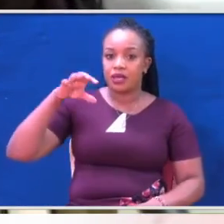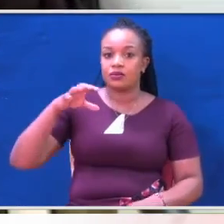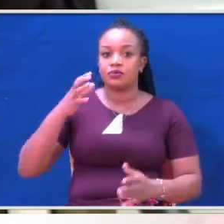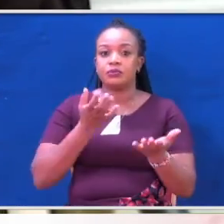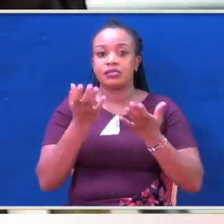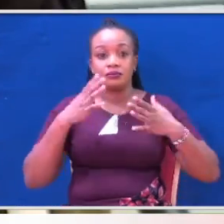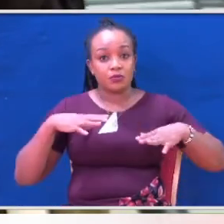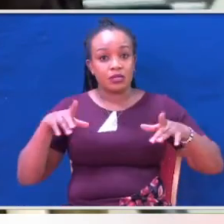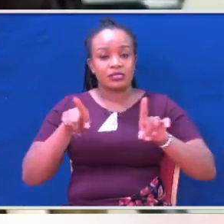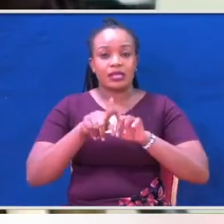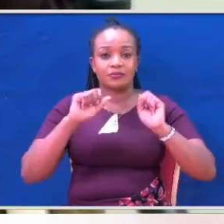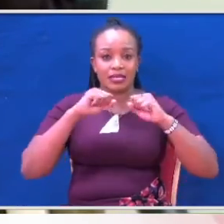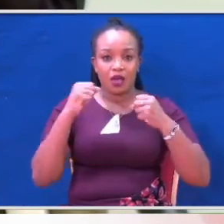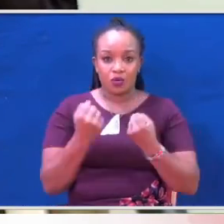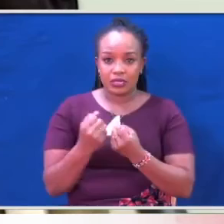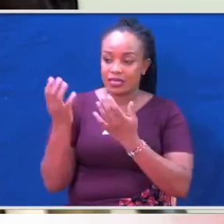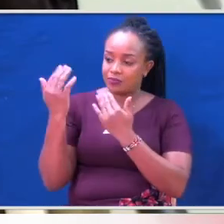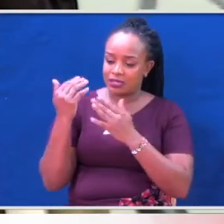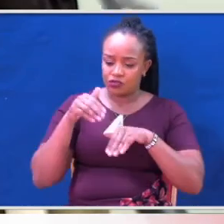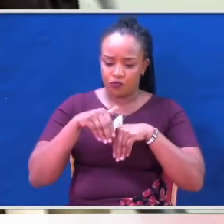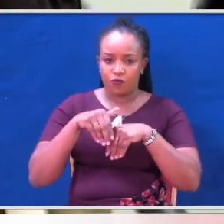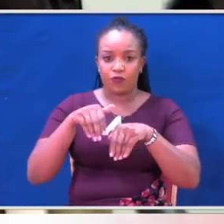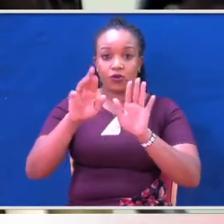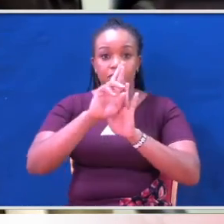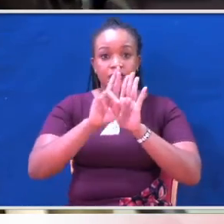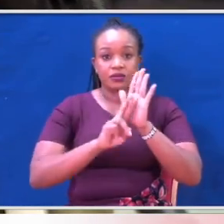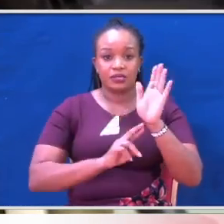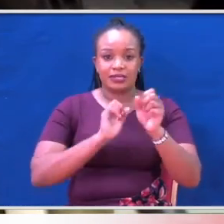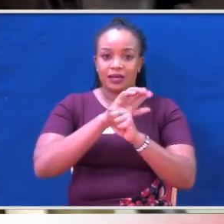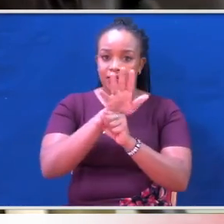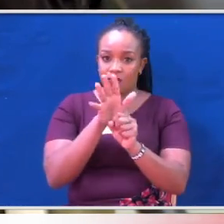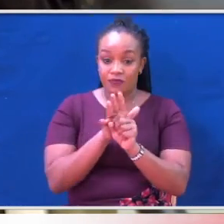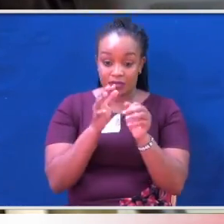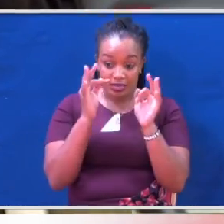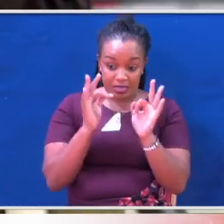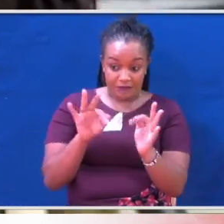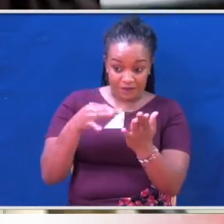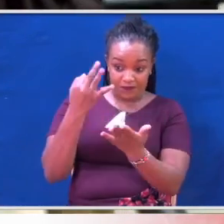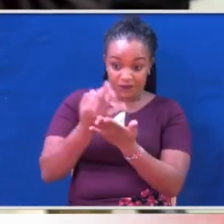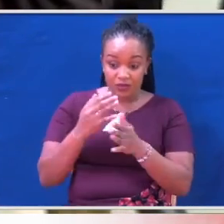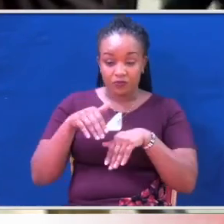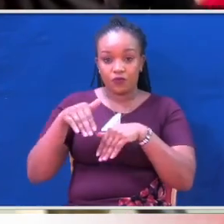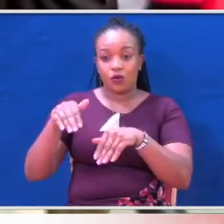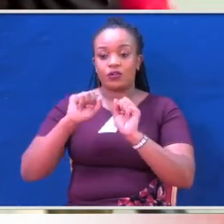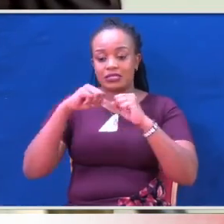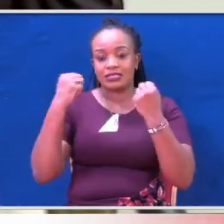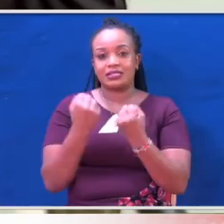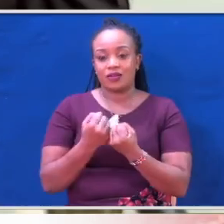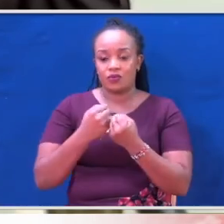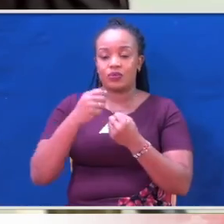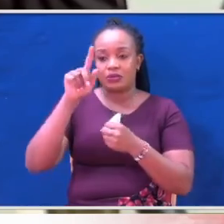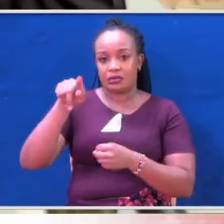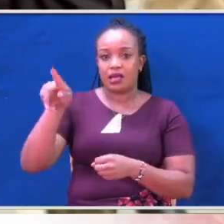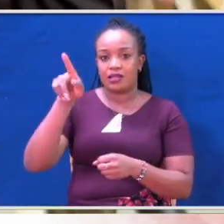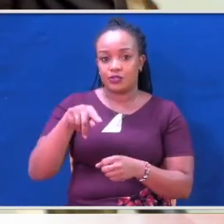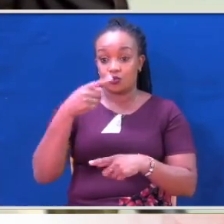the SACCOs will be expected to adhere to the COVID-19 measures. Failure to, their SACCO will be suspended.